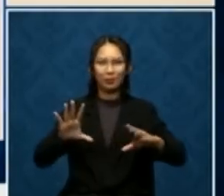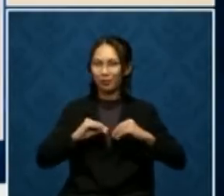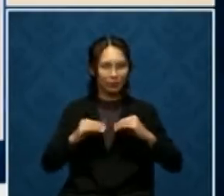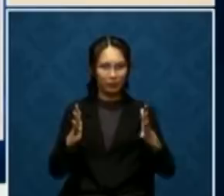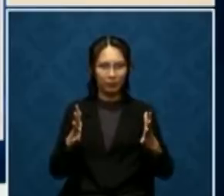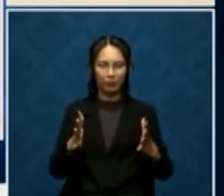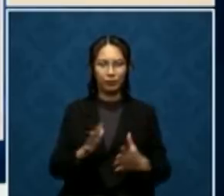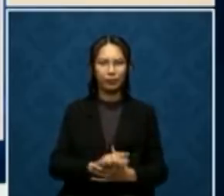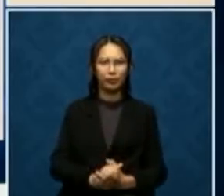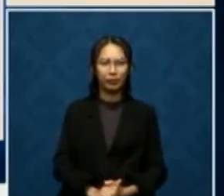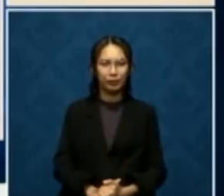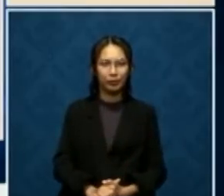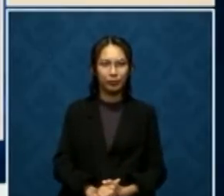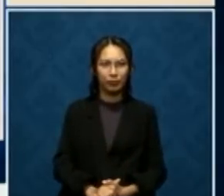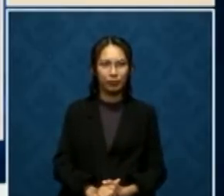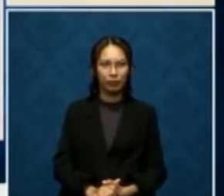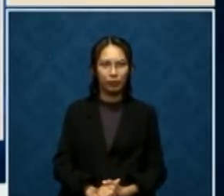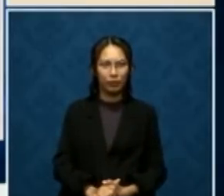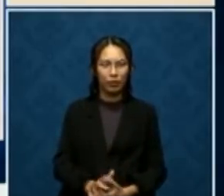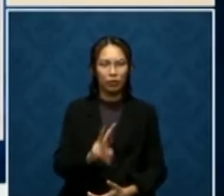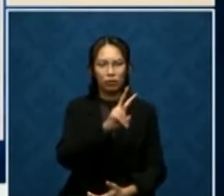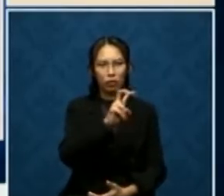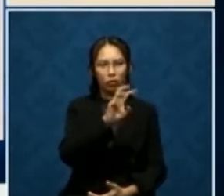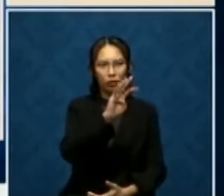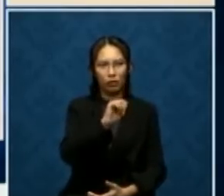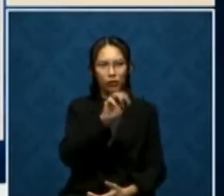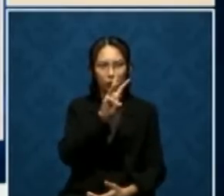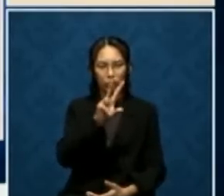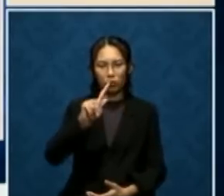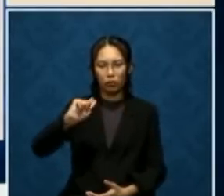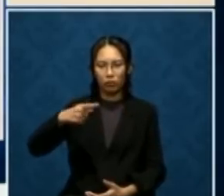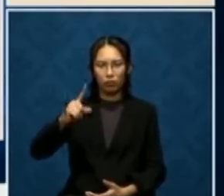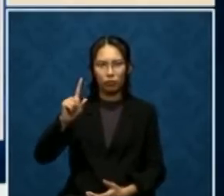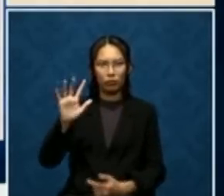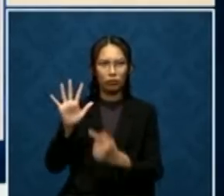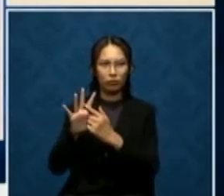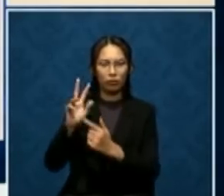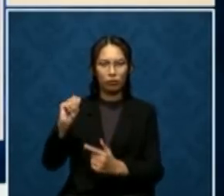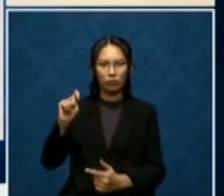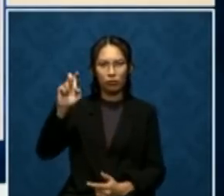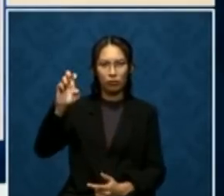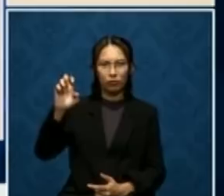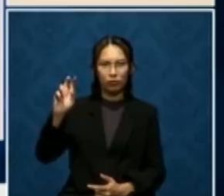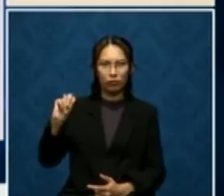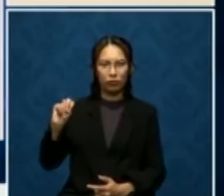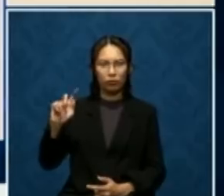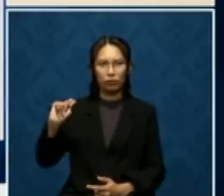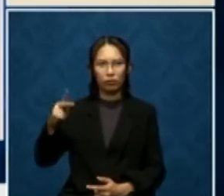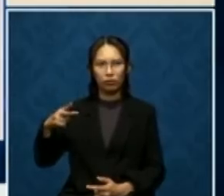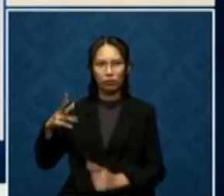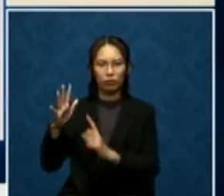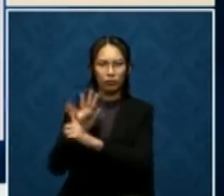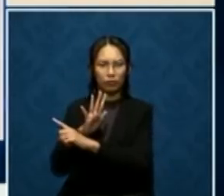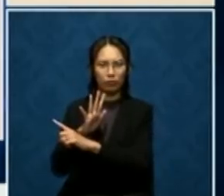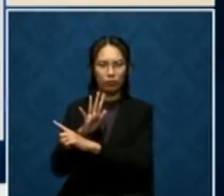จริงก่อนว่าการเมืองไม่ใช่เป็นแค่เรื่องของเหตุผลแต่เป็นเรื่องการบริหารอารมณ์ความรู้สึก จิตวิทยาอย่างหนึ่งแน่เลย มวลชนใช่ครับอันนี้สำคัญมาก